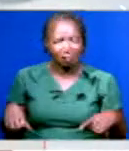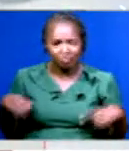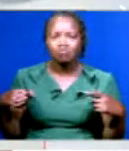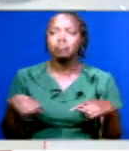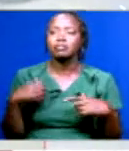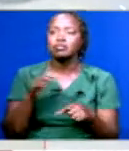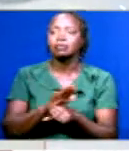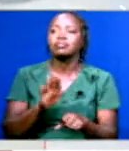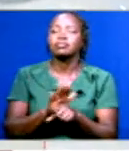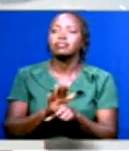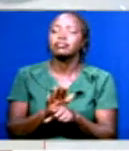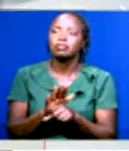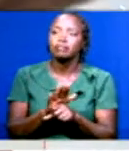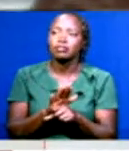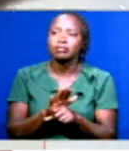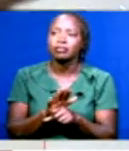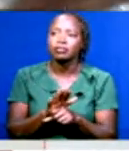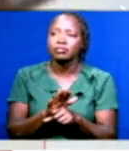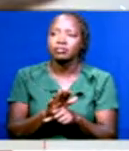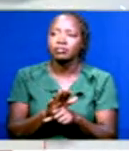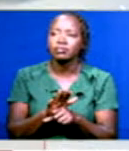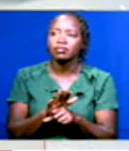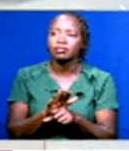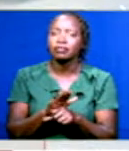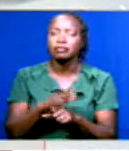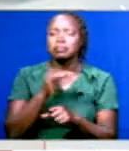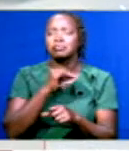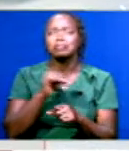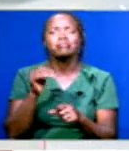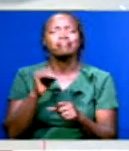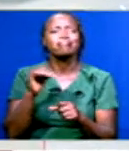na nguvu, walikuwa naongea vile wanataka.